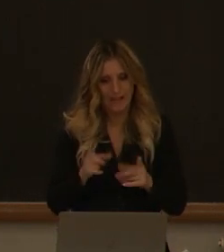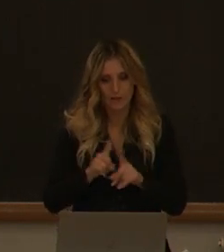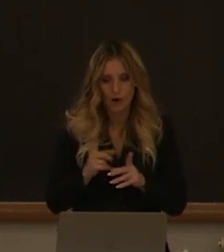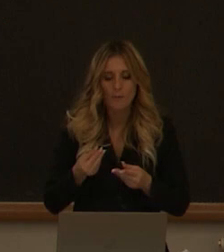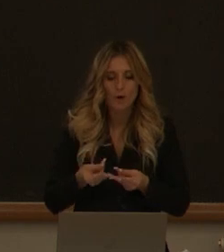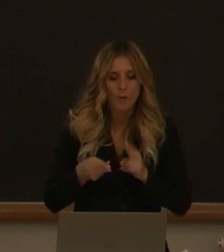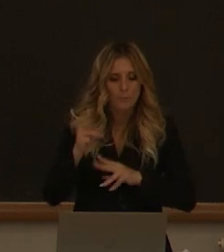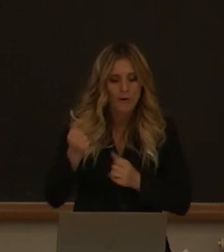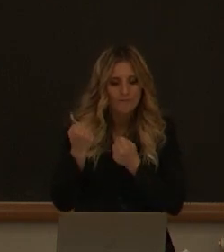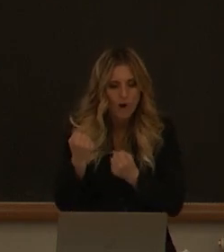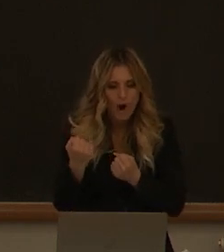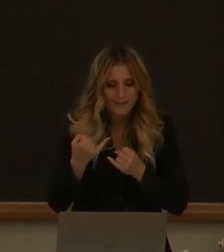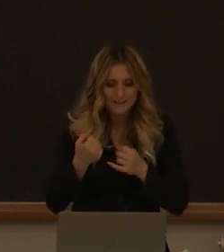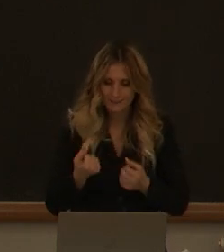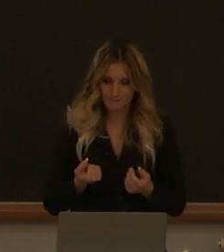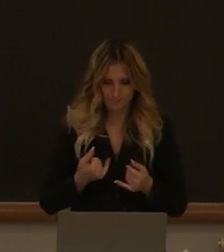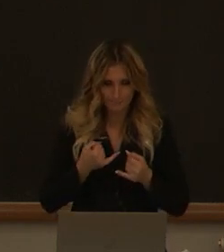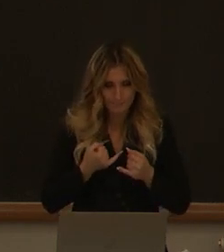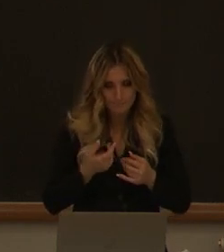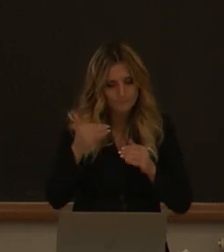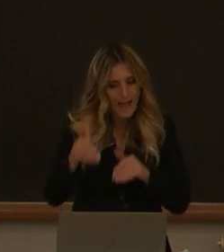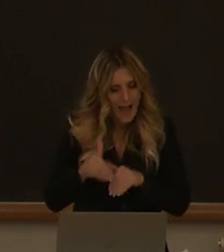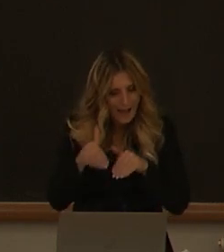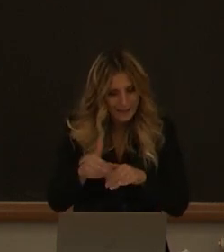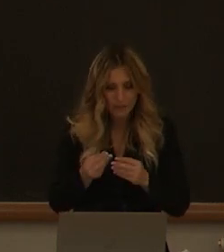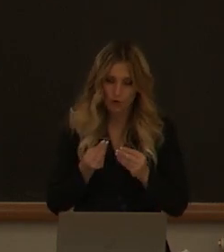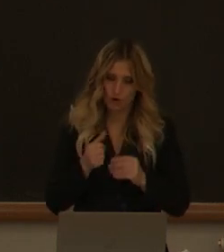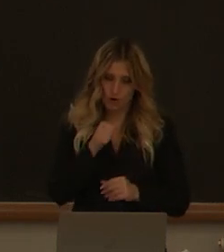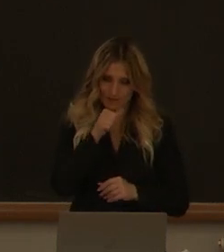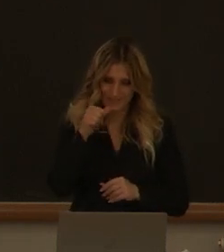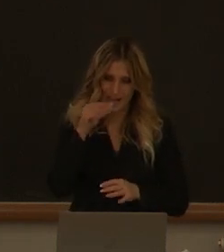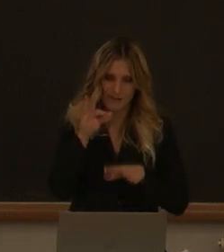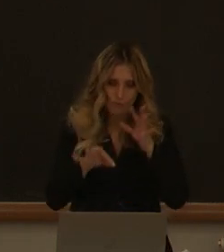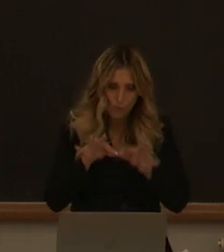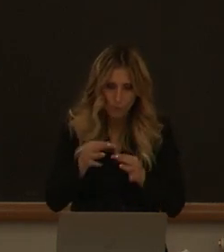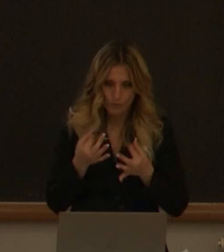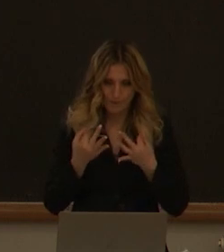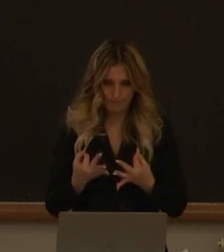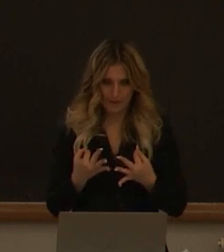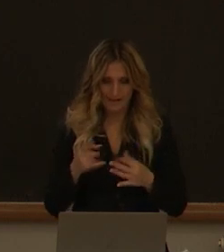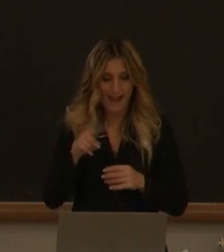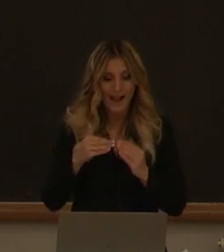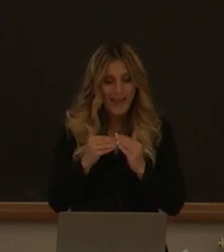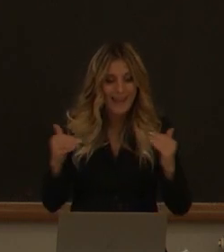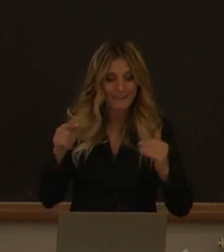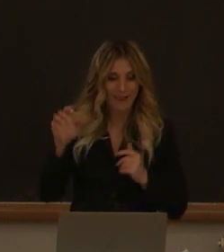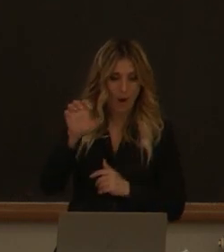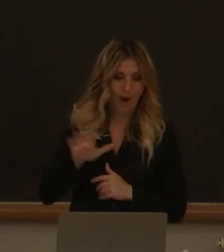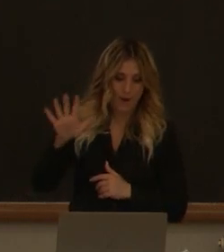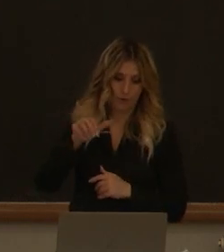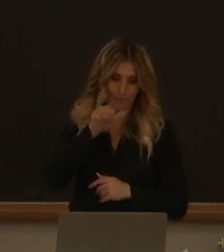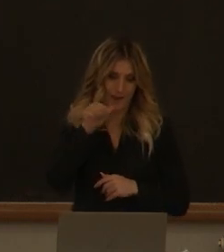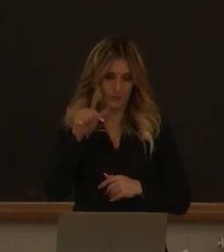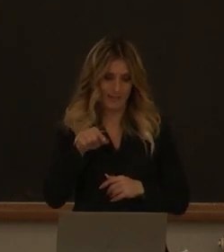sistemi agricoli con una maggiore food security a livello e su food safety anche a livello europeo. Ora,